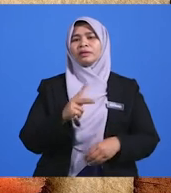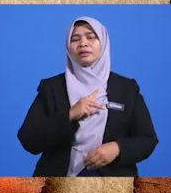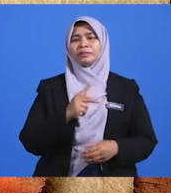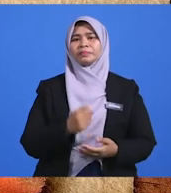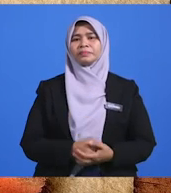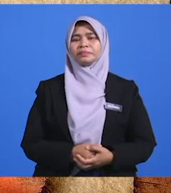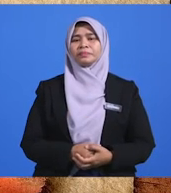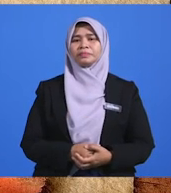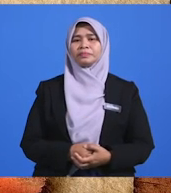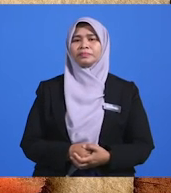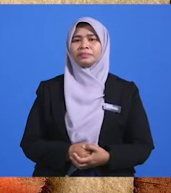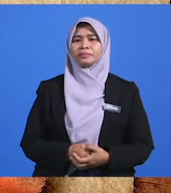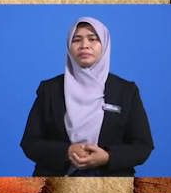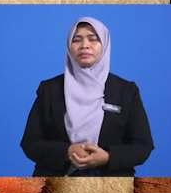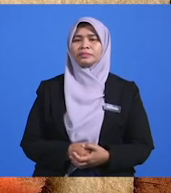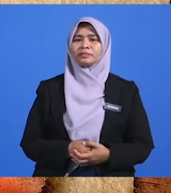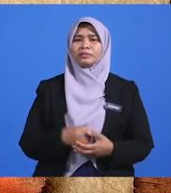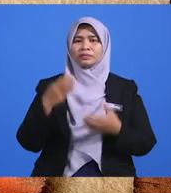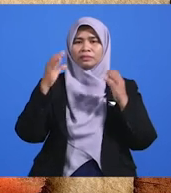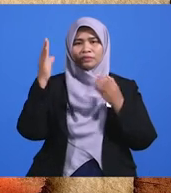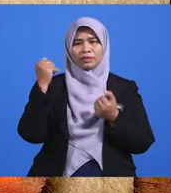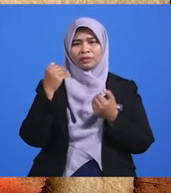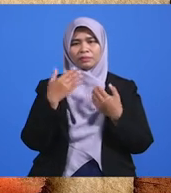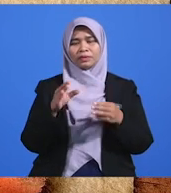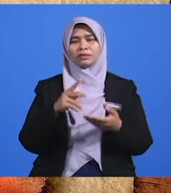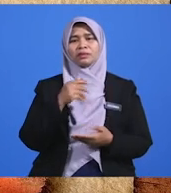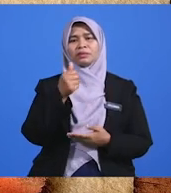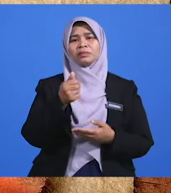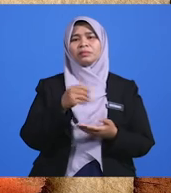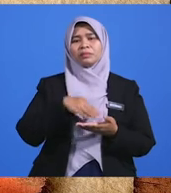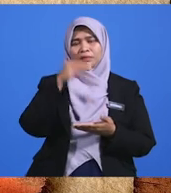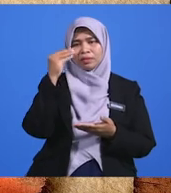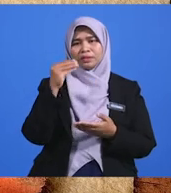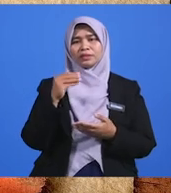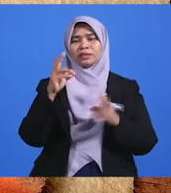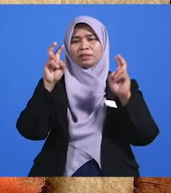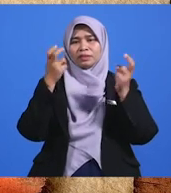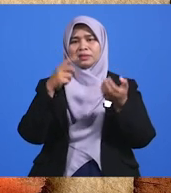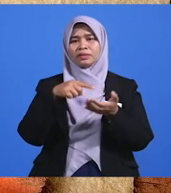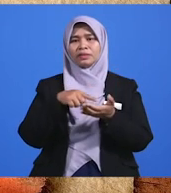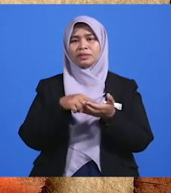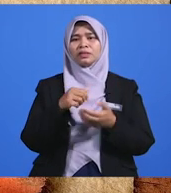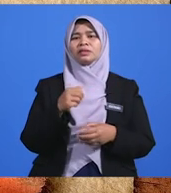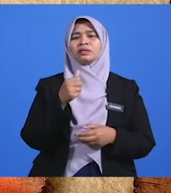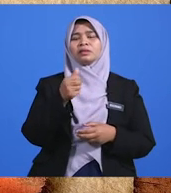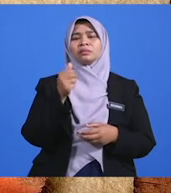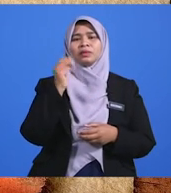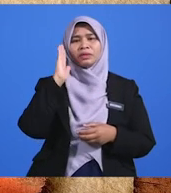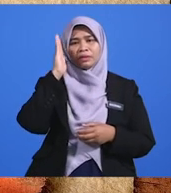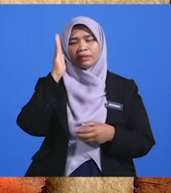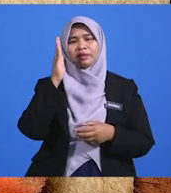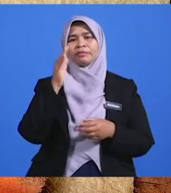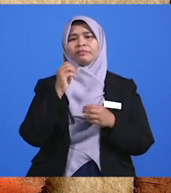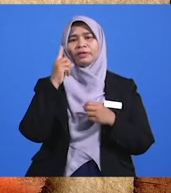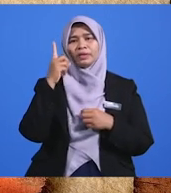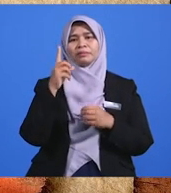Cikgu harap selepas kamu mempelajari topik pada hari ini, kamu akan memahami lambang-lambang negara dengan penuh semangat